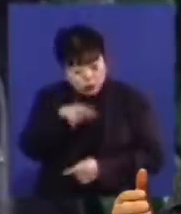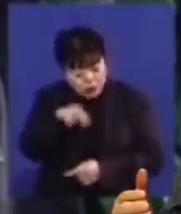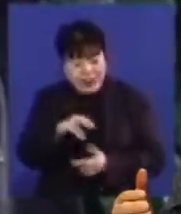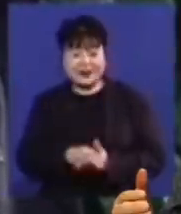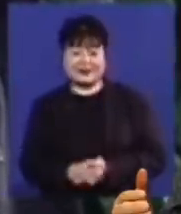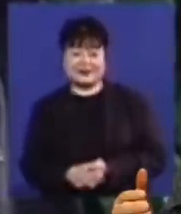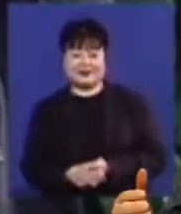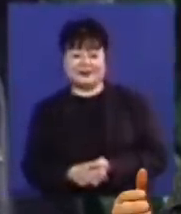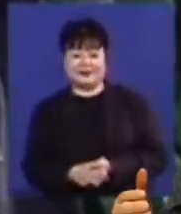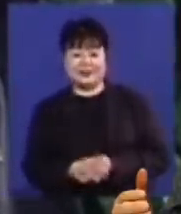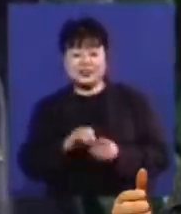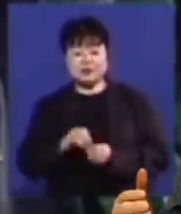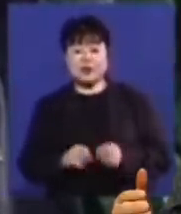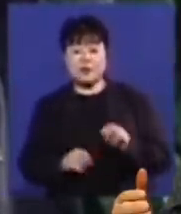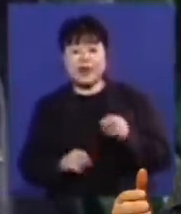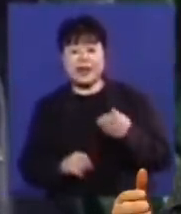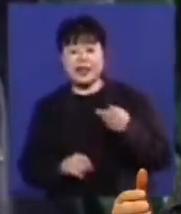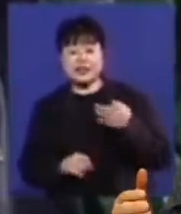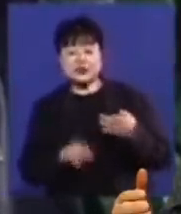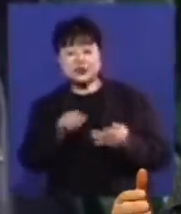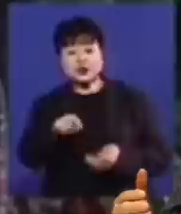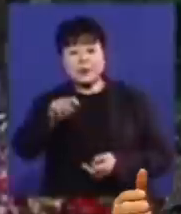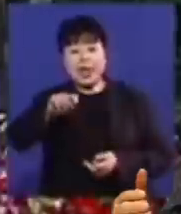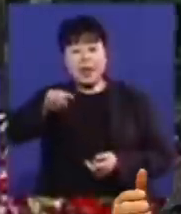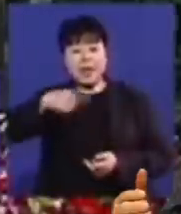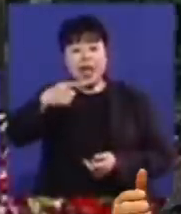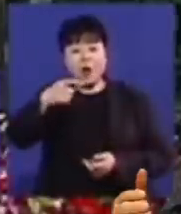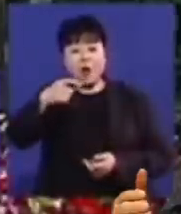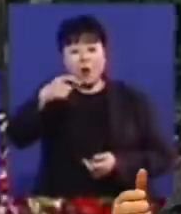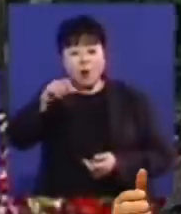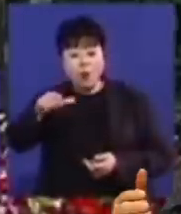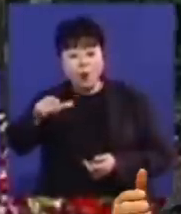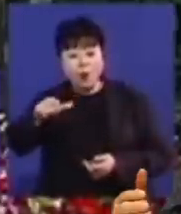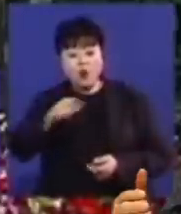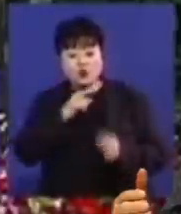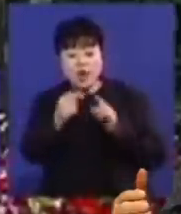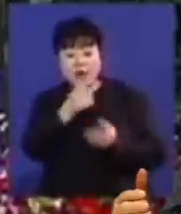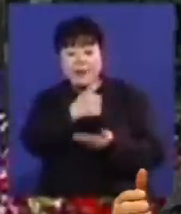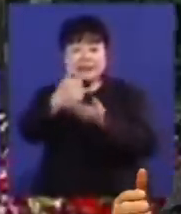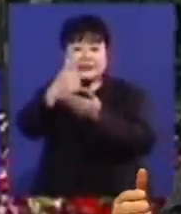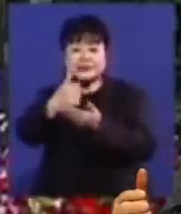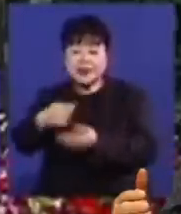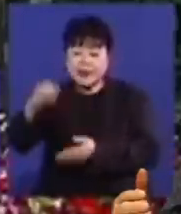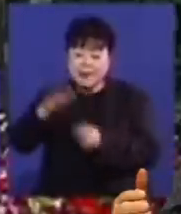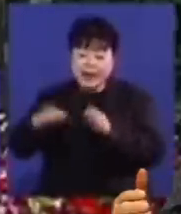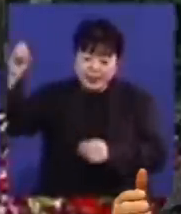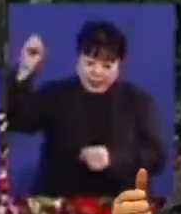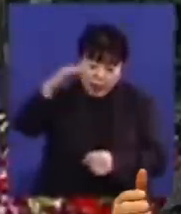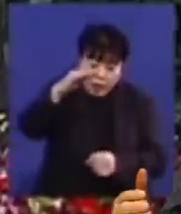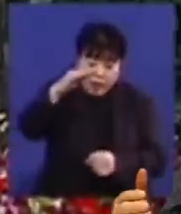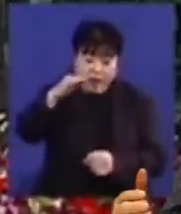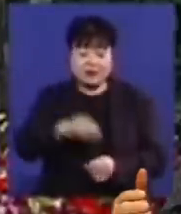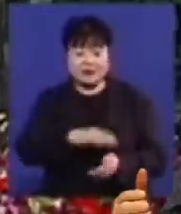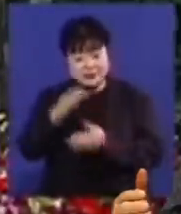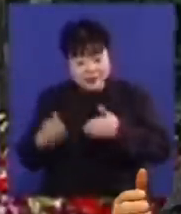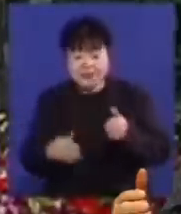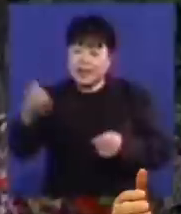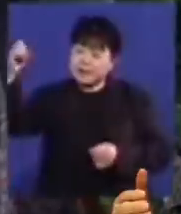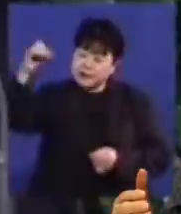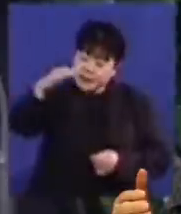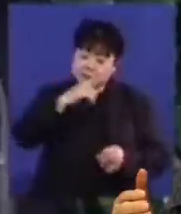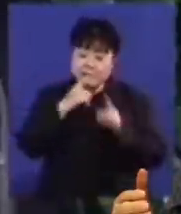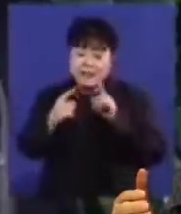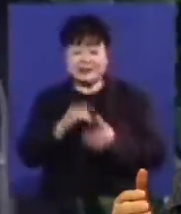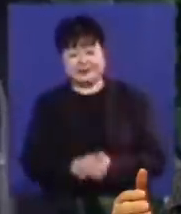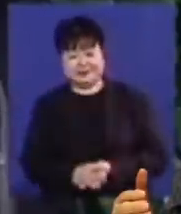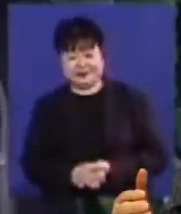묵상하라는 거예요. 시편 119편 105절에 주의 말씀은 내 발의 등이요 내 길의 빛이다. 말씀을 읽으면